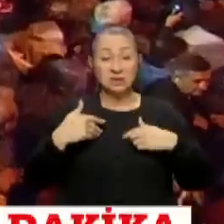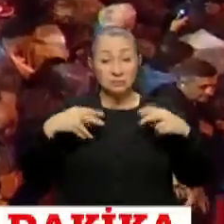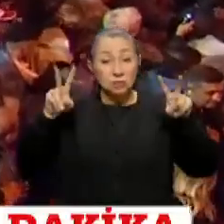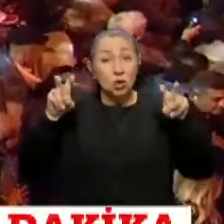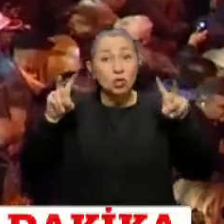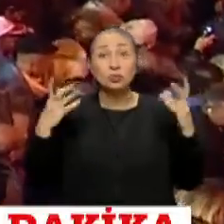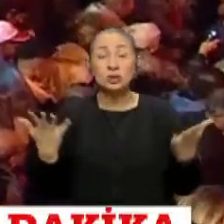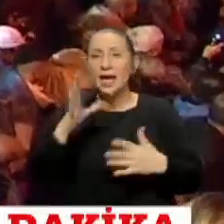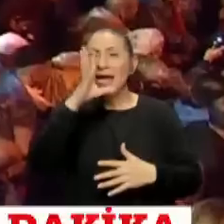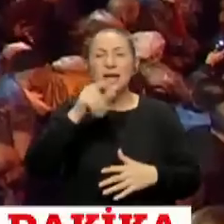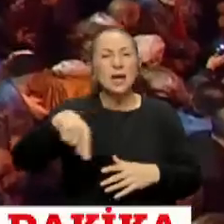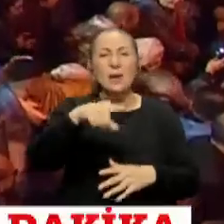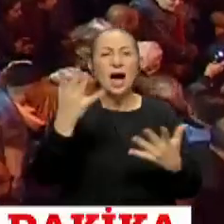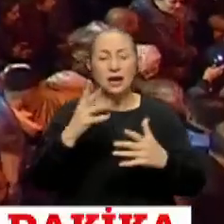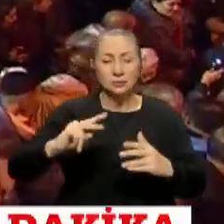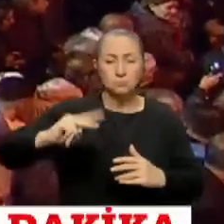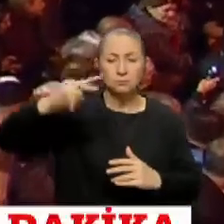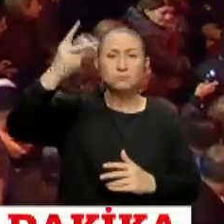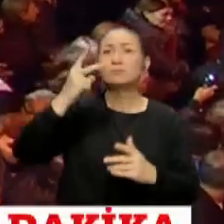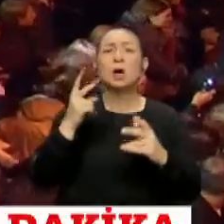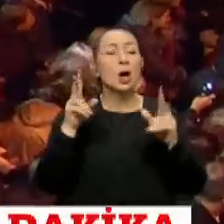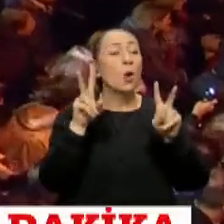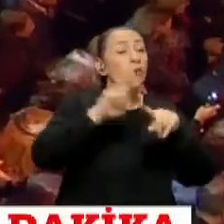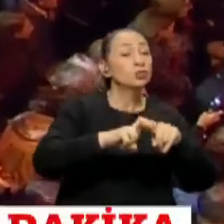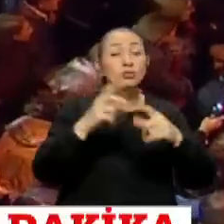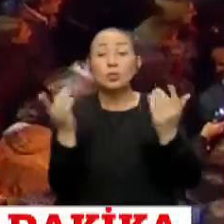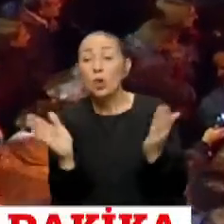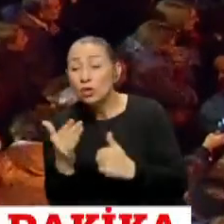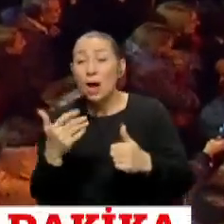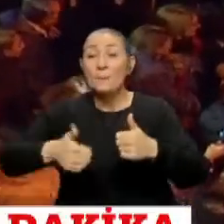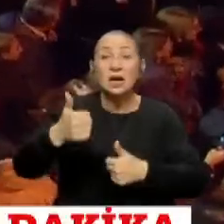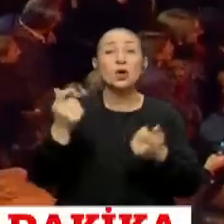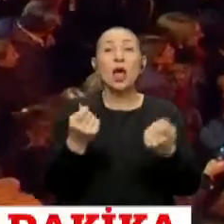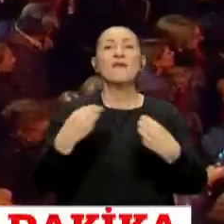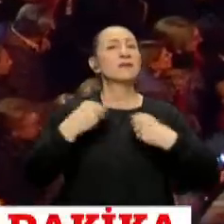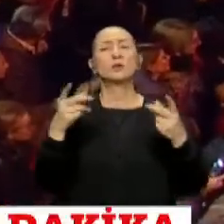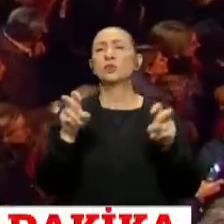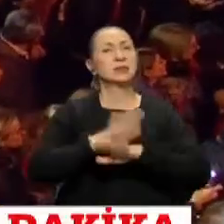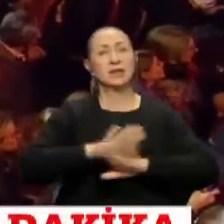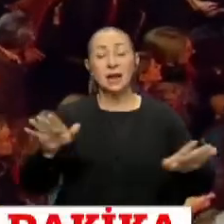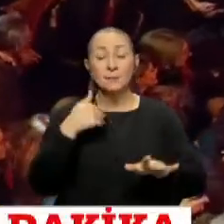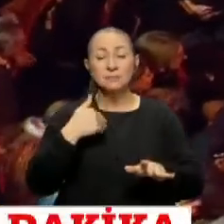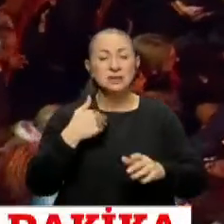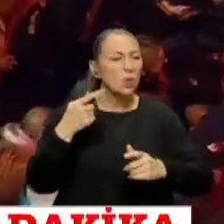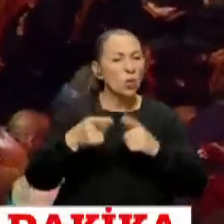Ve meselemiz kimin hangi mevkiye geleceği meselesi değildir. Biz mevkilerin, makamların peşinde değiliz.